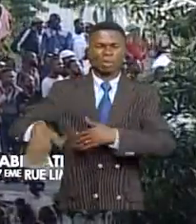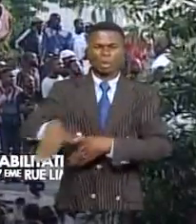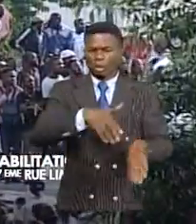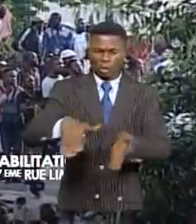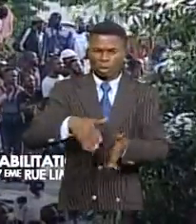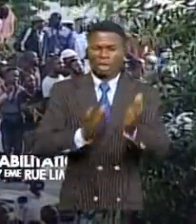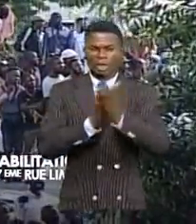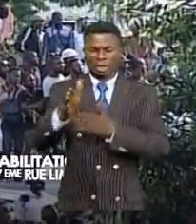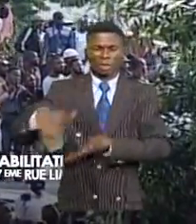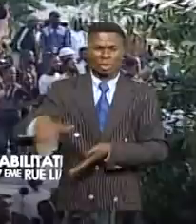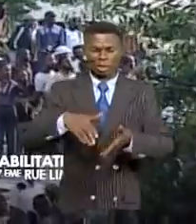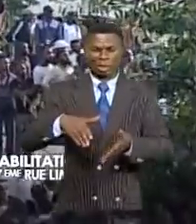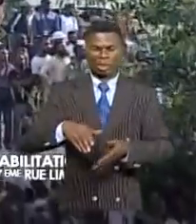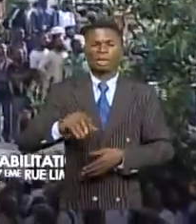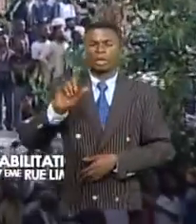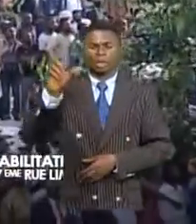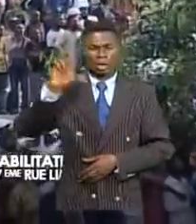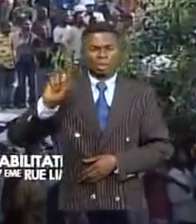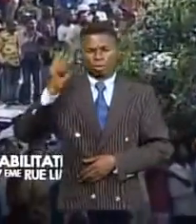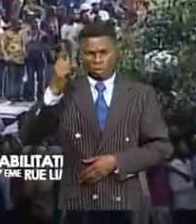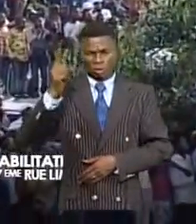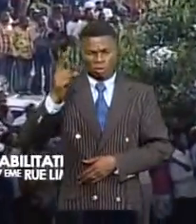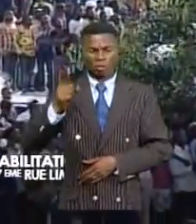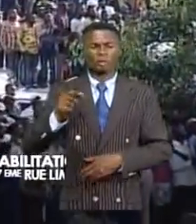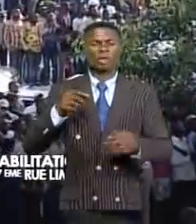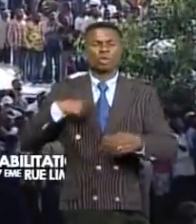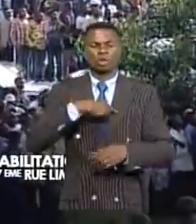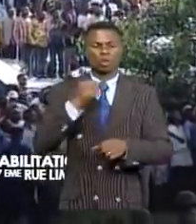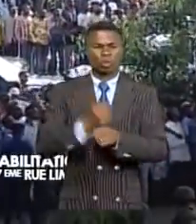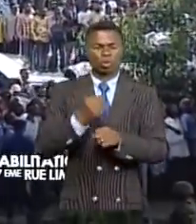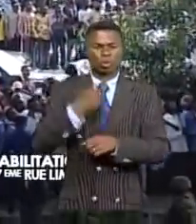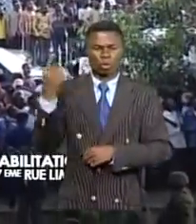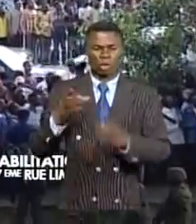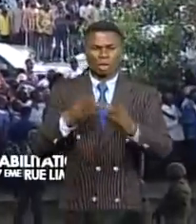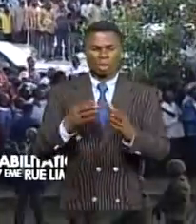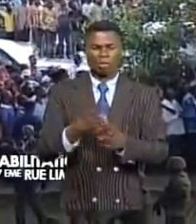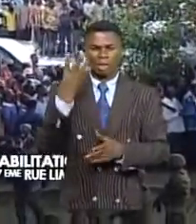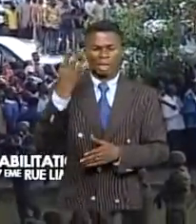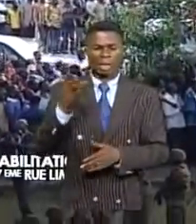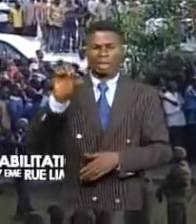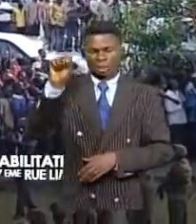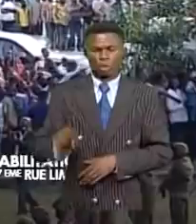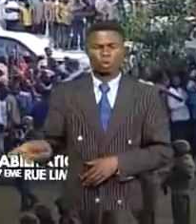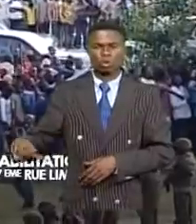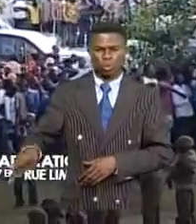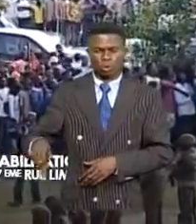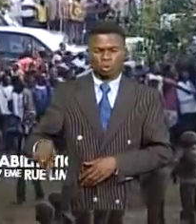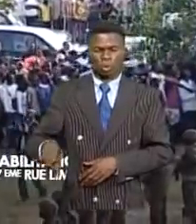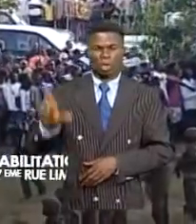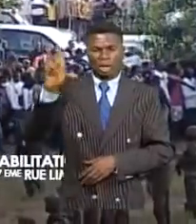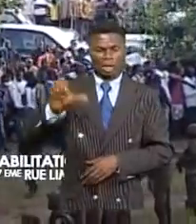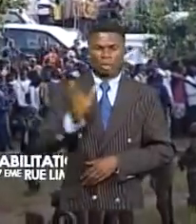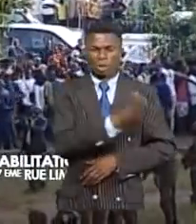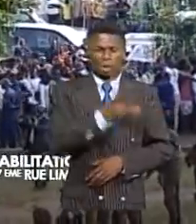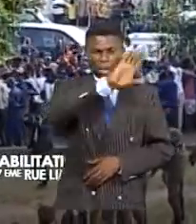pas seulement Limété plus la Rocade, mais comme pour Tilé-Gelou, nous travaillons toujours avec les quatre sous-régions. En dehors de Limété, nous avons